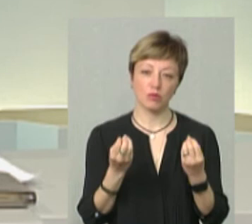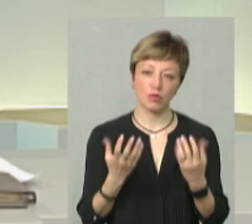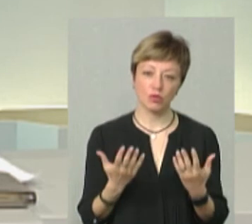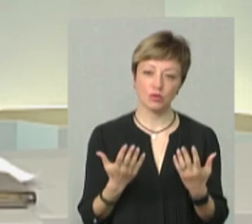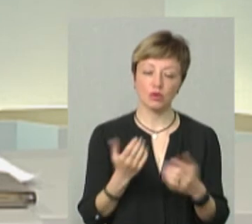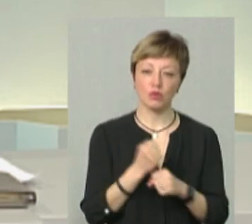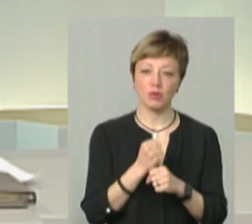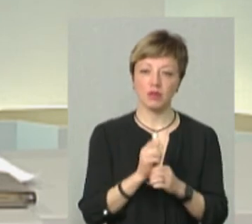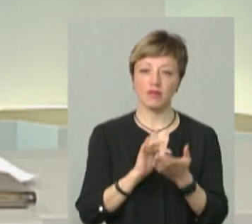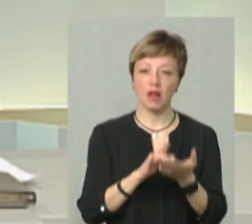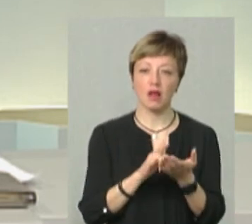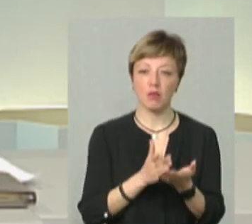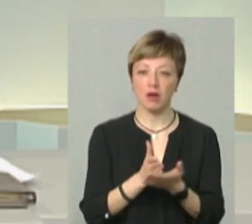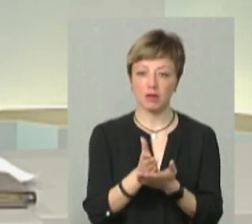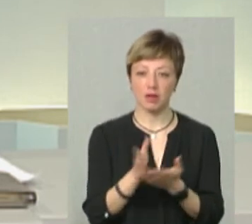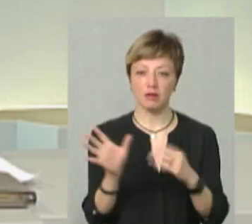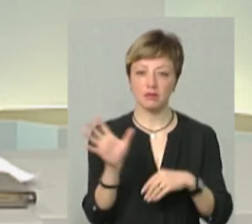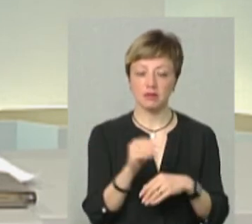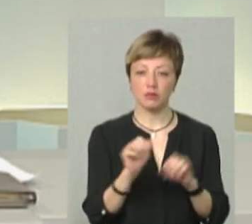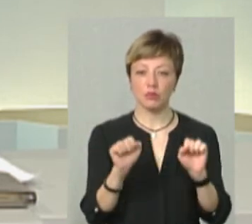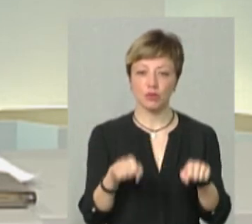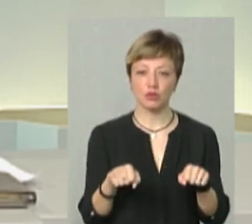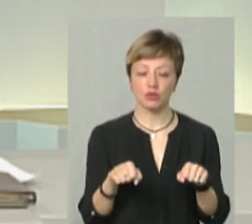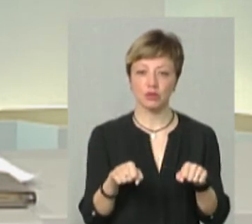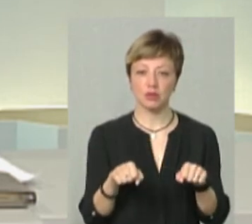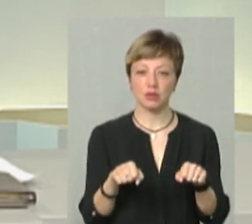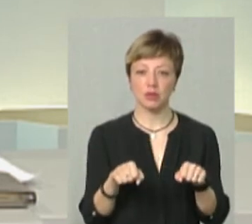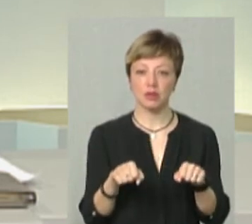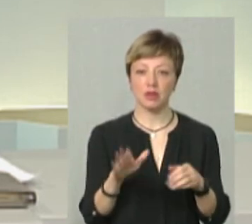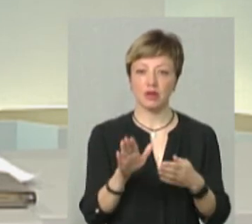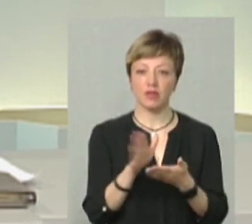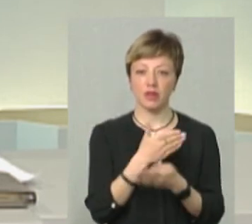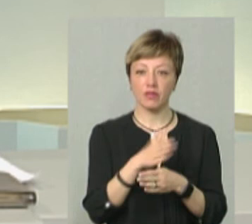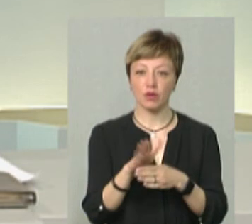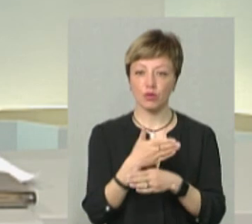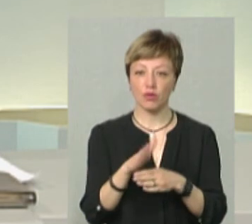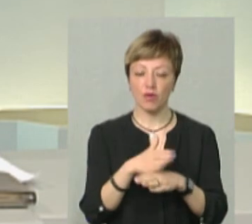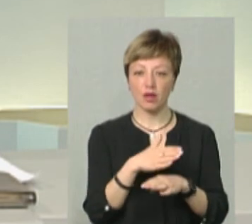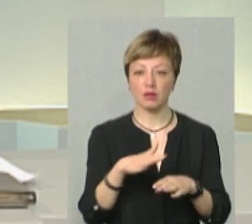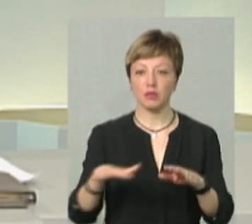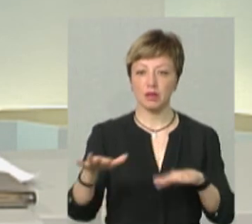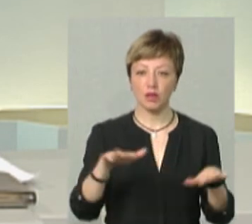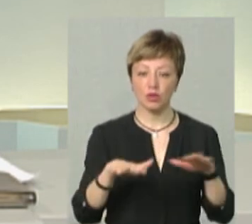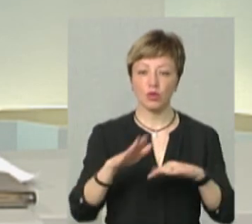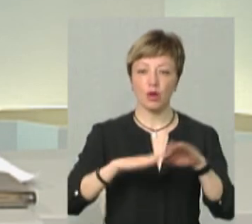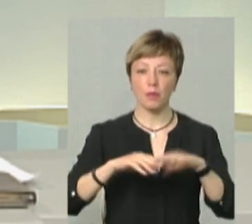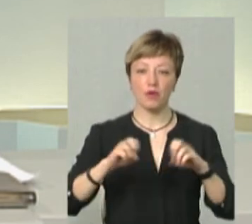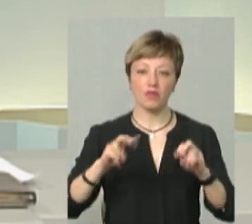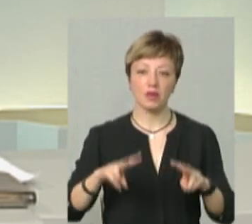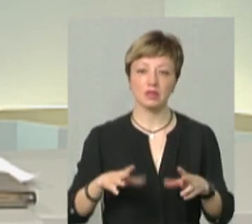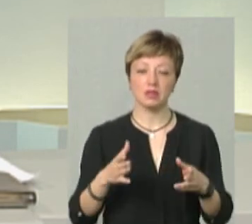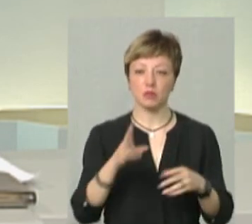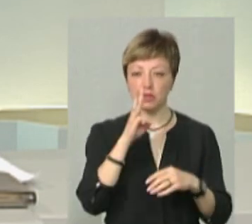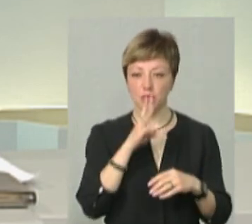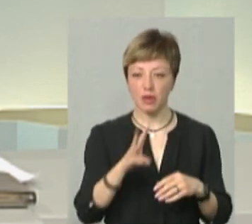то робити в телеграм-каналі, там всі, там можна відфільтрувати їх і по території, і по професії, і